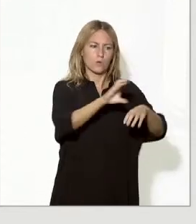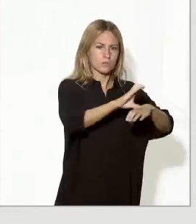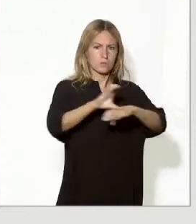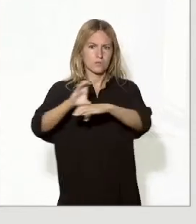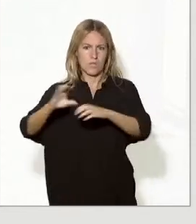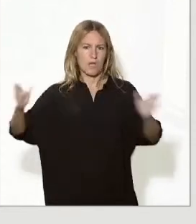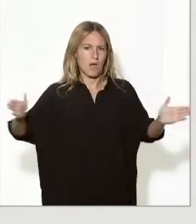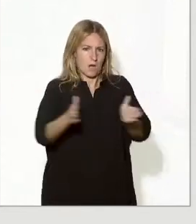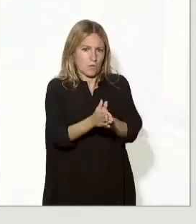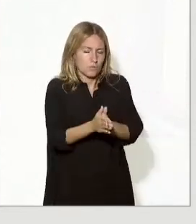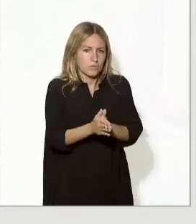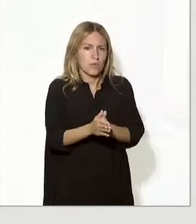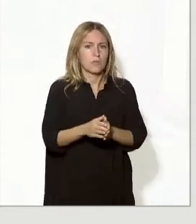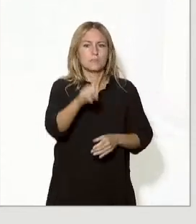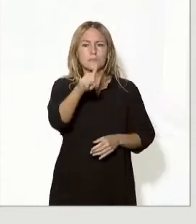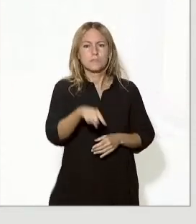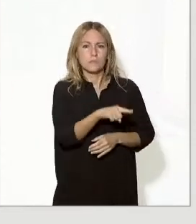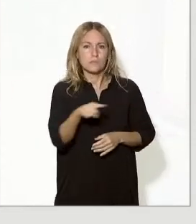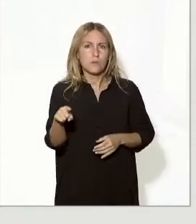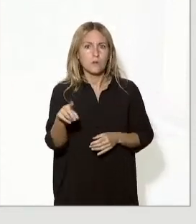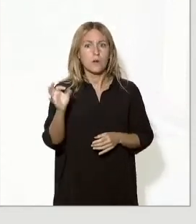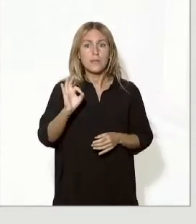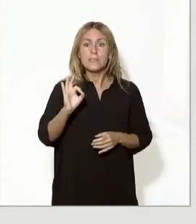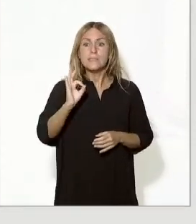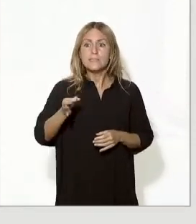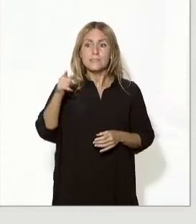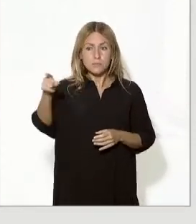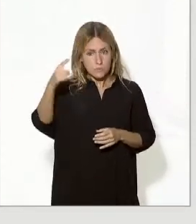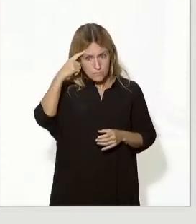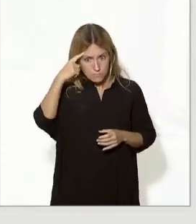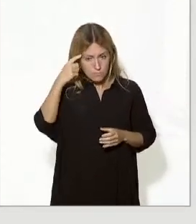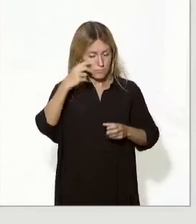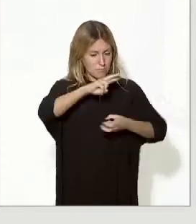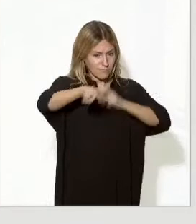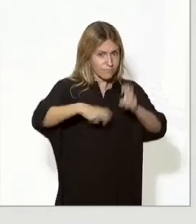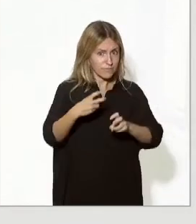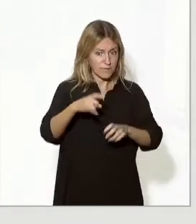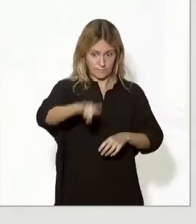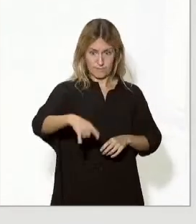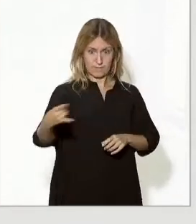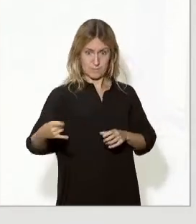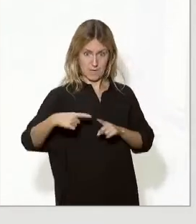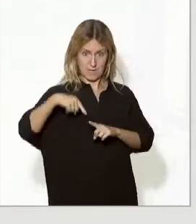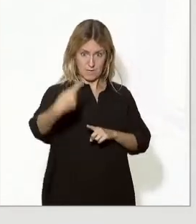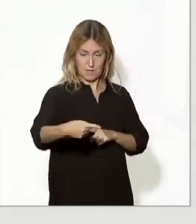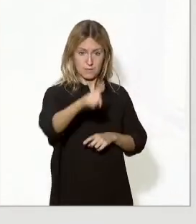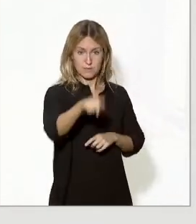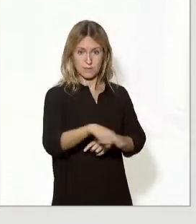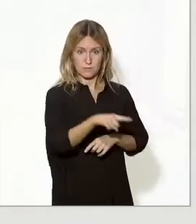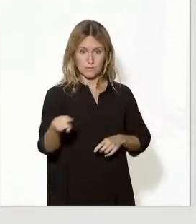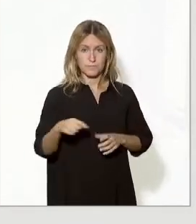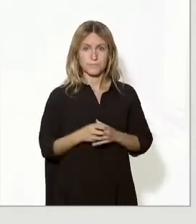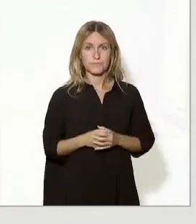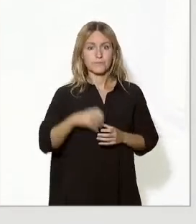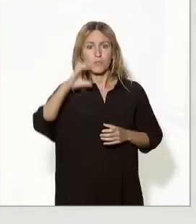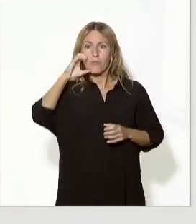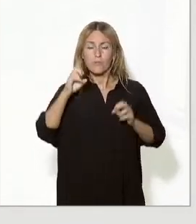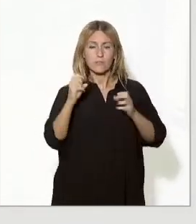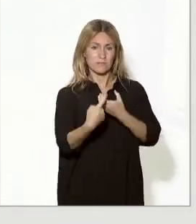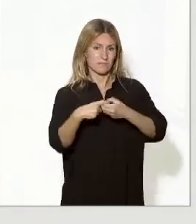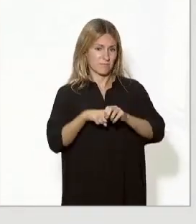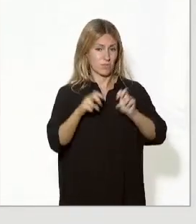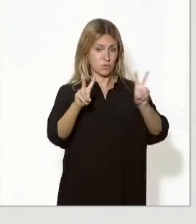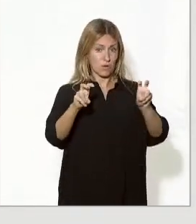es pugui dur a terme aquest mateix cap de setmana. Gràcies. La designació dels nous membres del govern es farà amb la